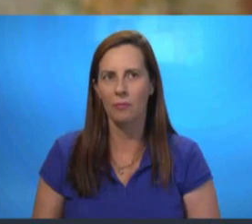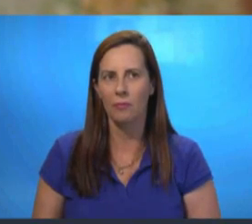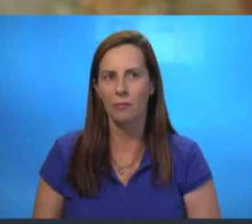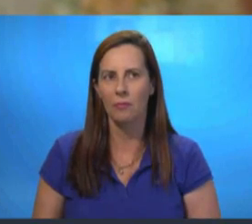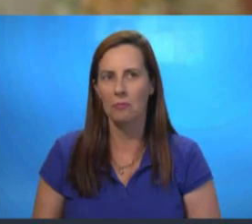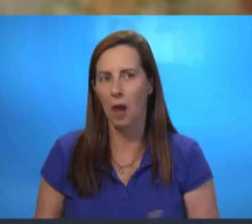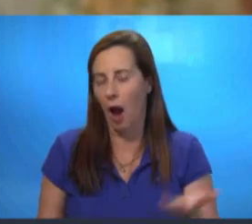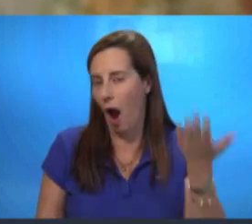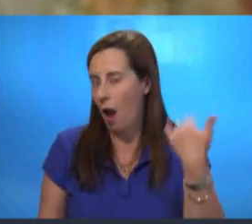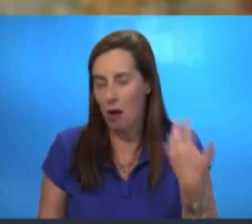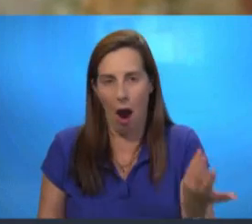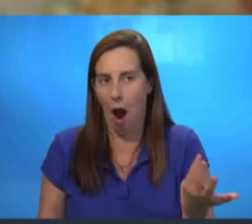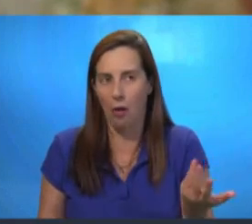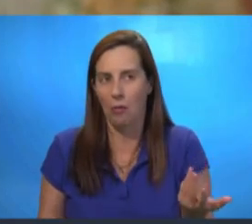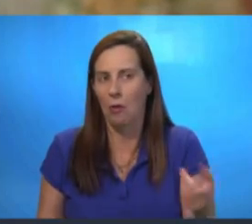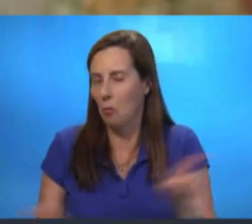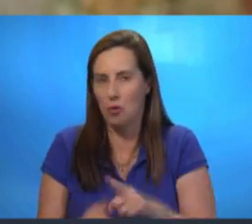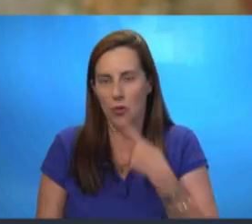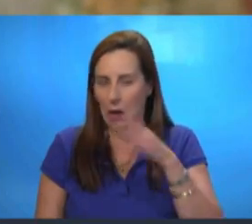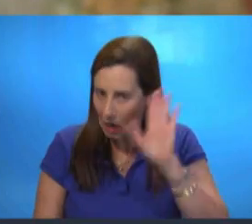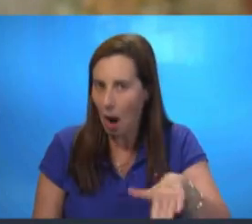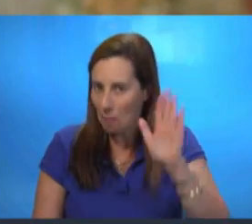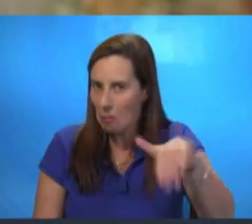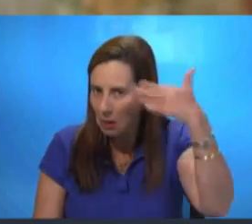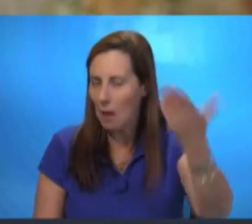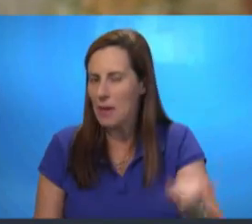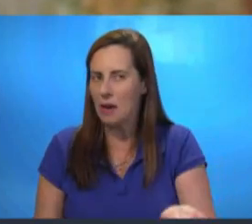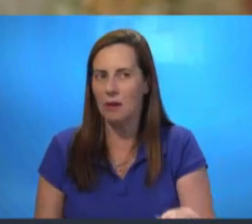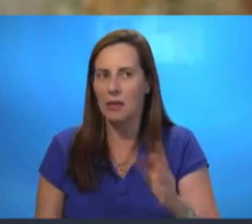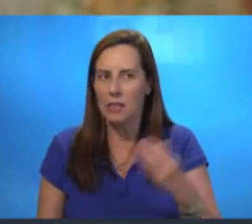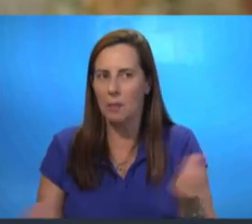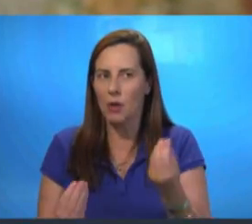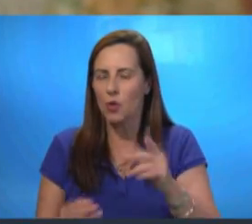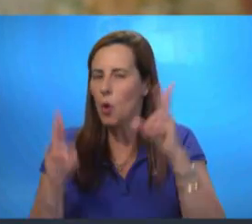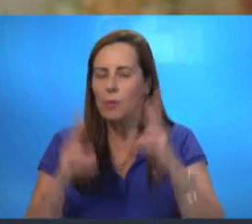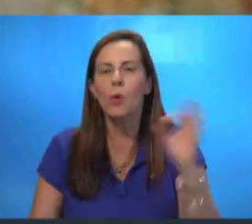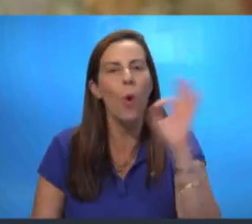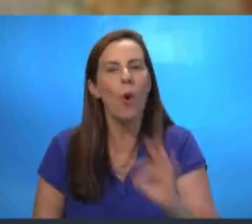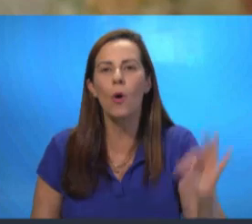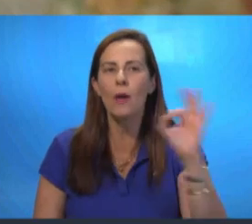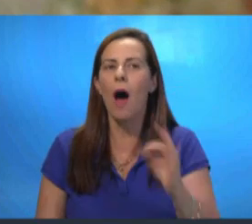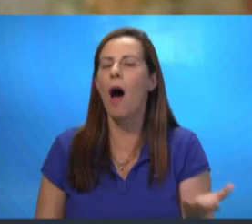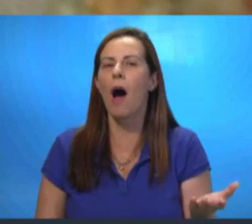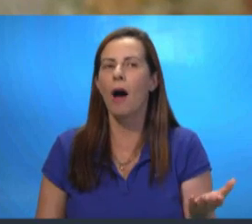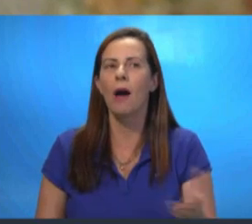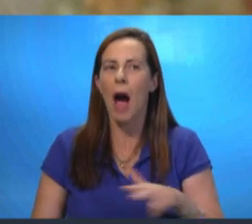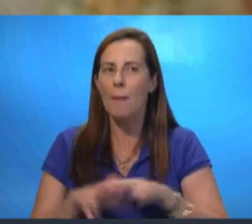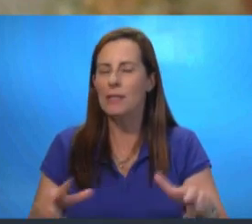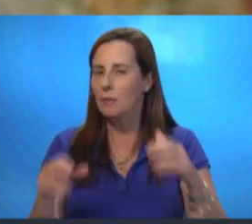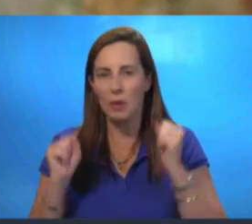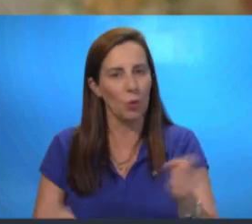תקופה שהיית בגבולות, היה תג מחיר, זה הרבה. היה, כמו שאני אומר, גם יהיה. זה משהו שהוא לא ייפסק כל עד המצב